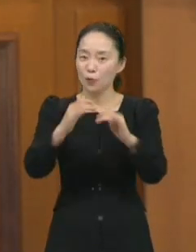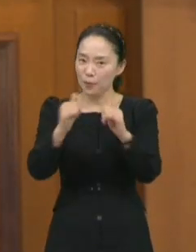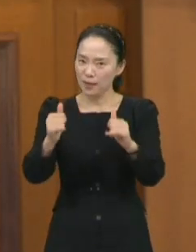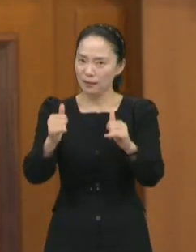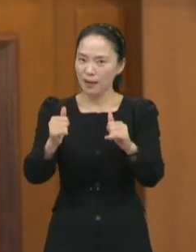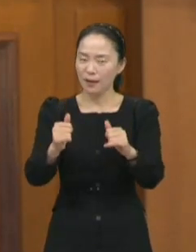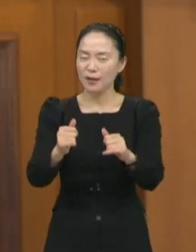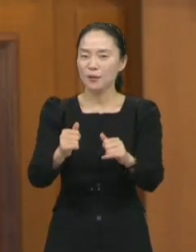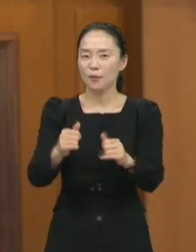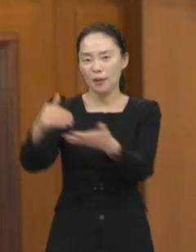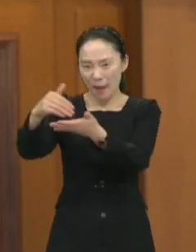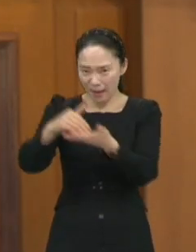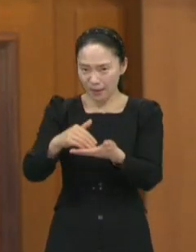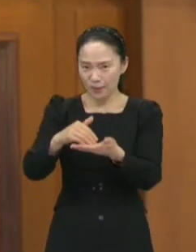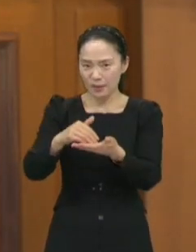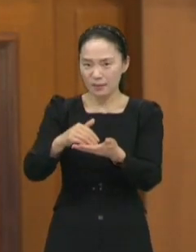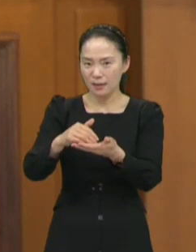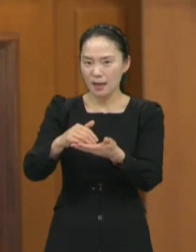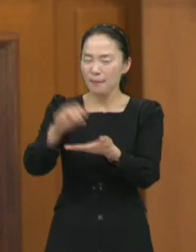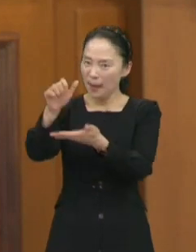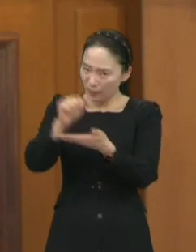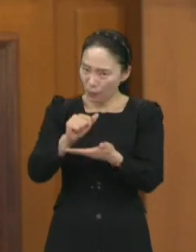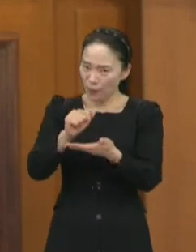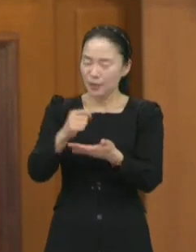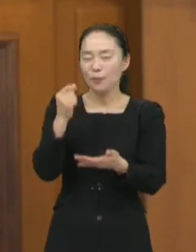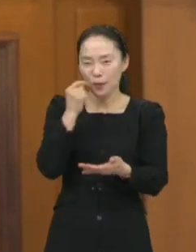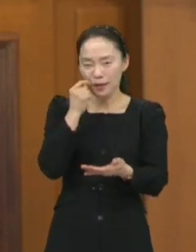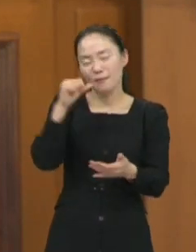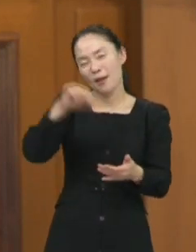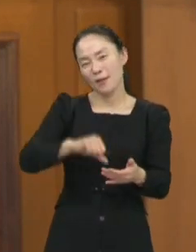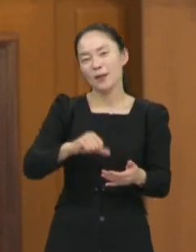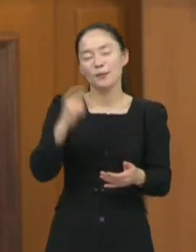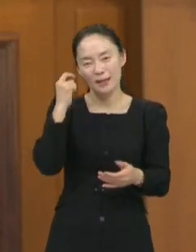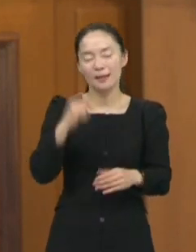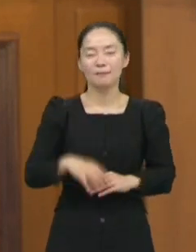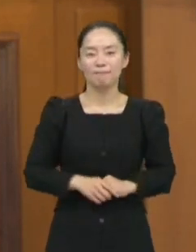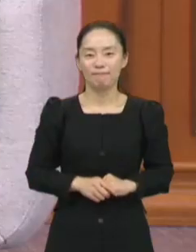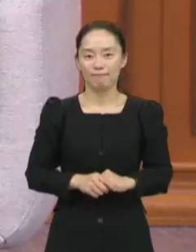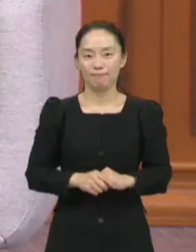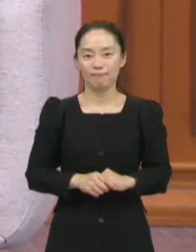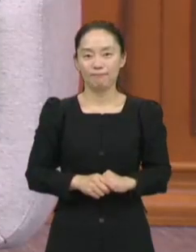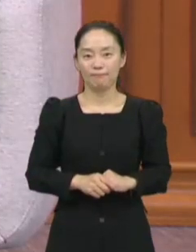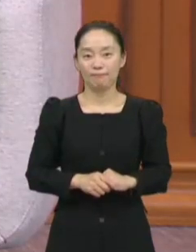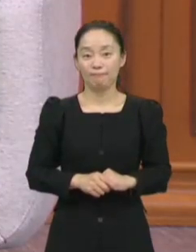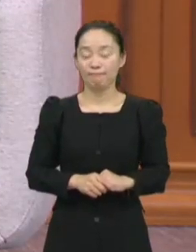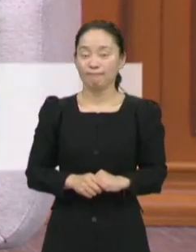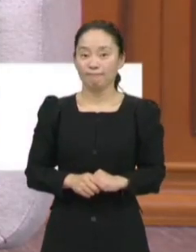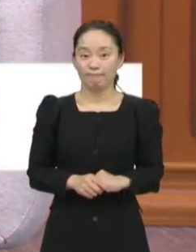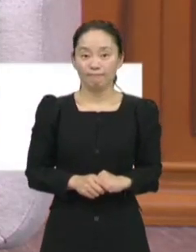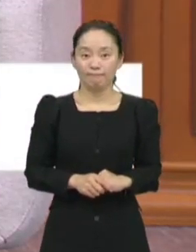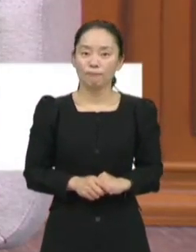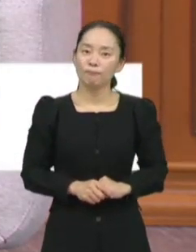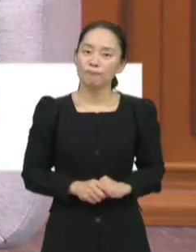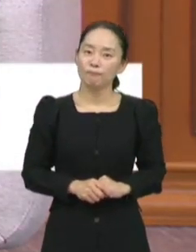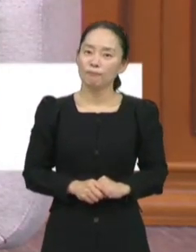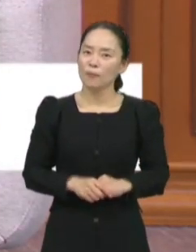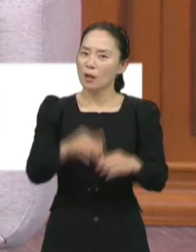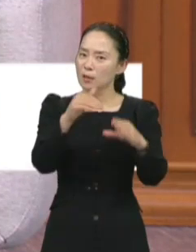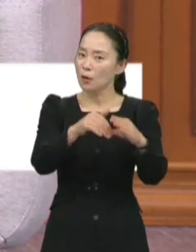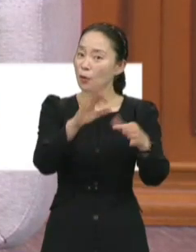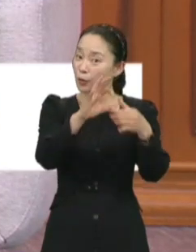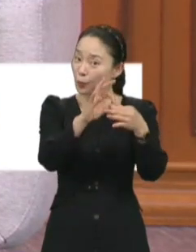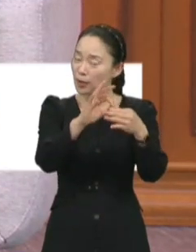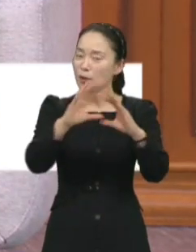의 목소리를 제대로 읽지 못했기 때문에 패배했다고 생각하고 있습니다 뭐 그렇다고다면 선거를